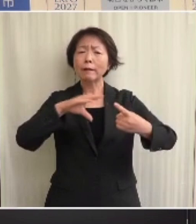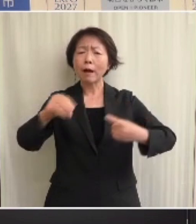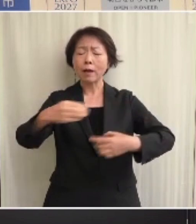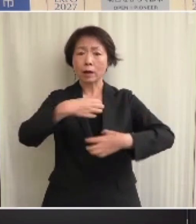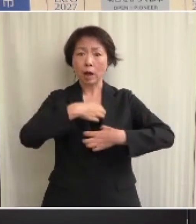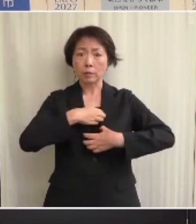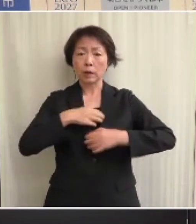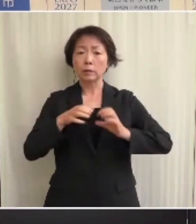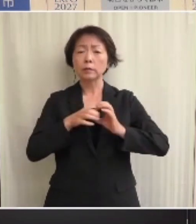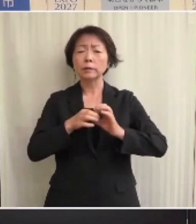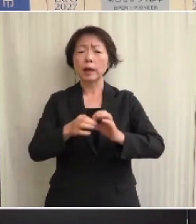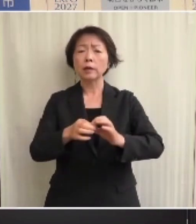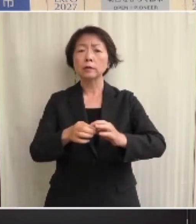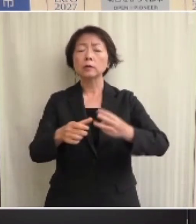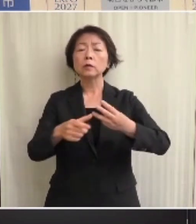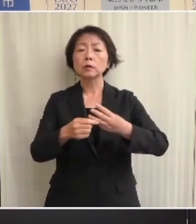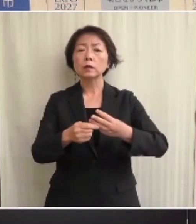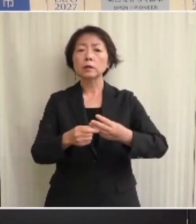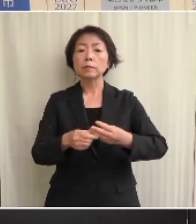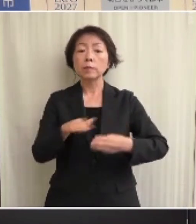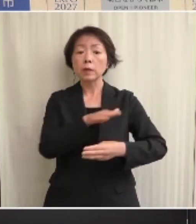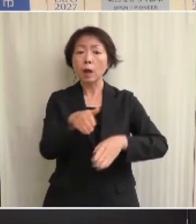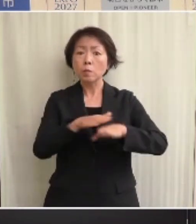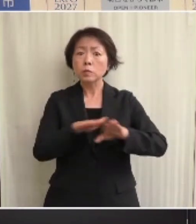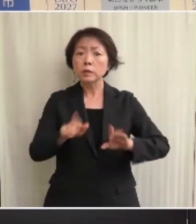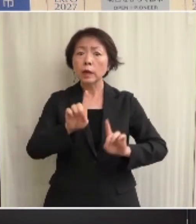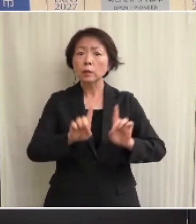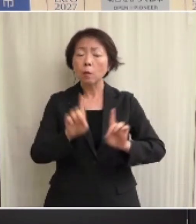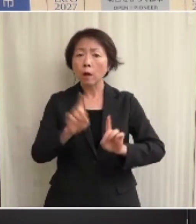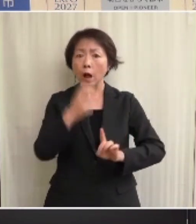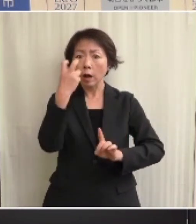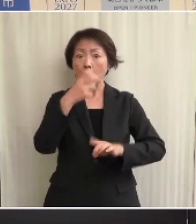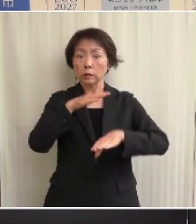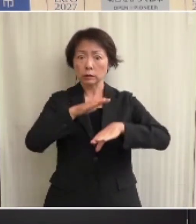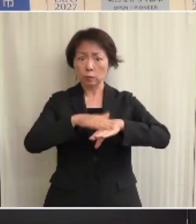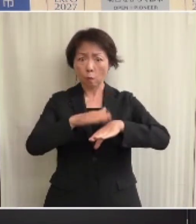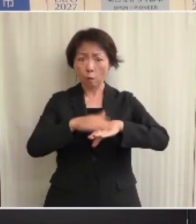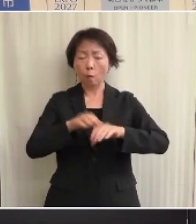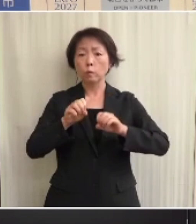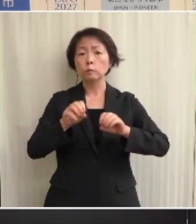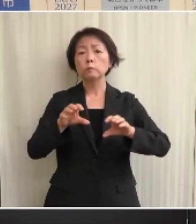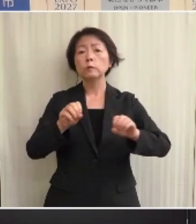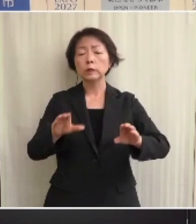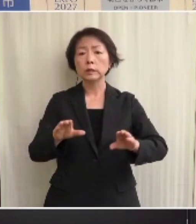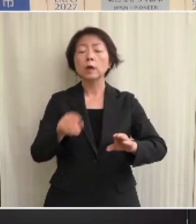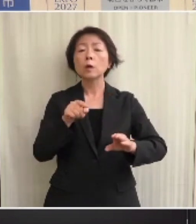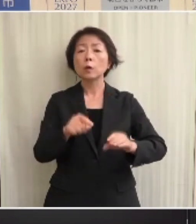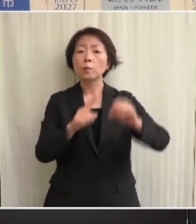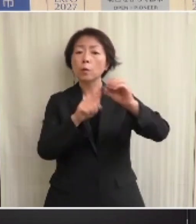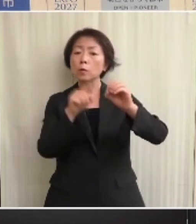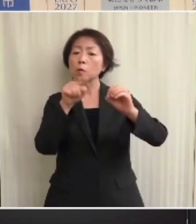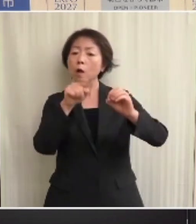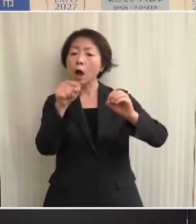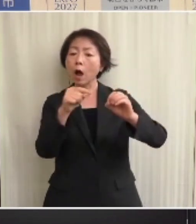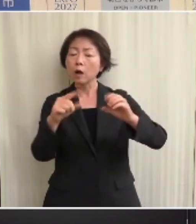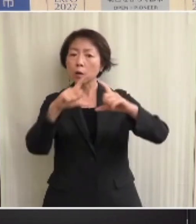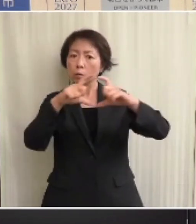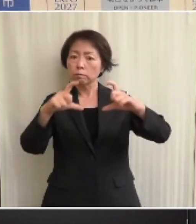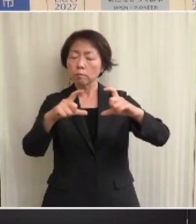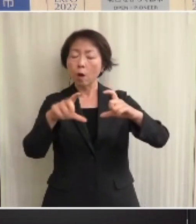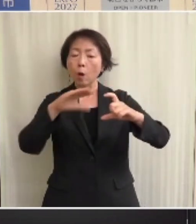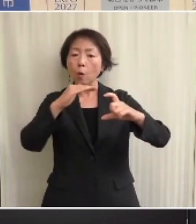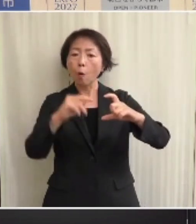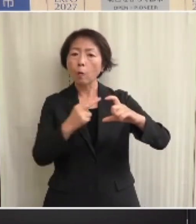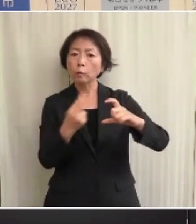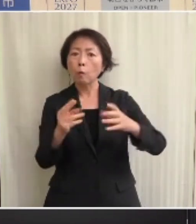するメッセージのほか、安否確認手段の周知などについて、こちらも QR コード等を使ってですね、